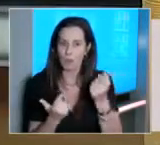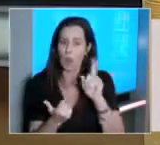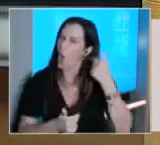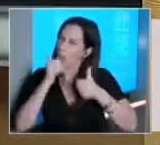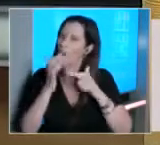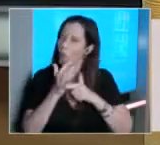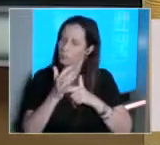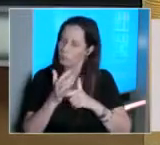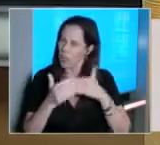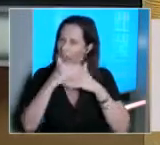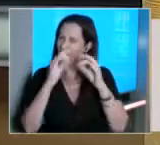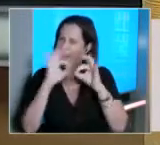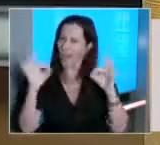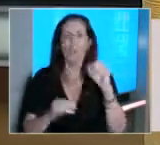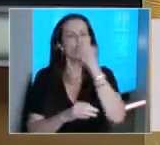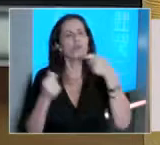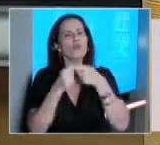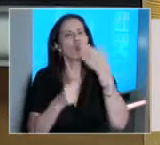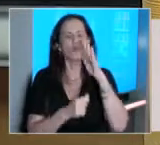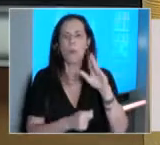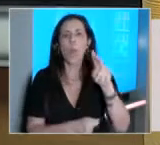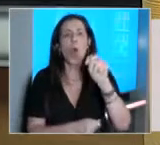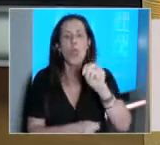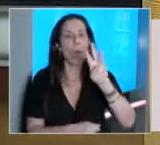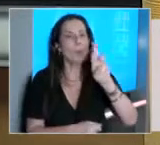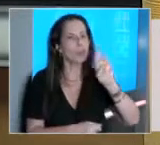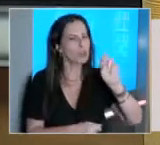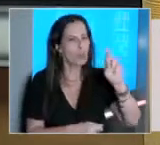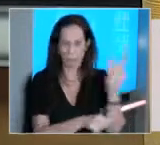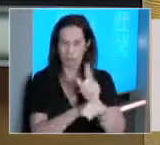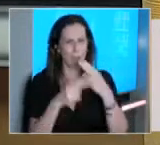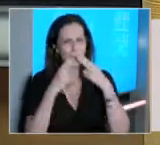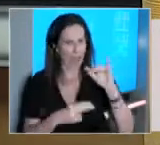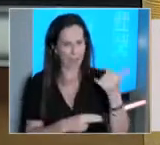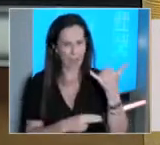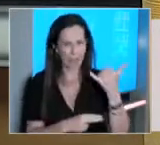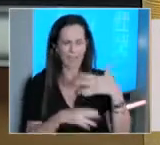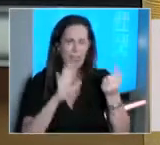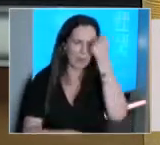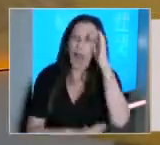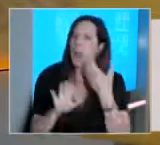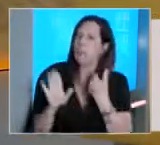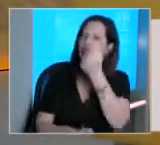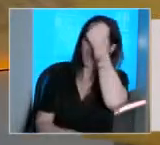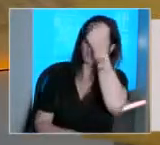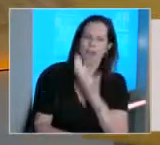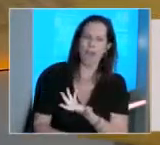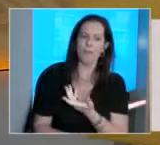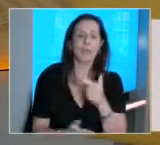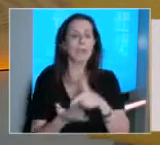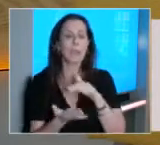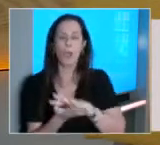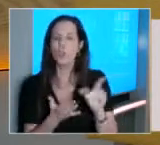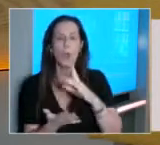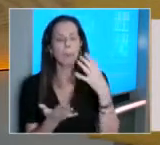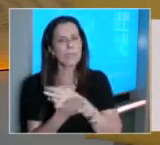התחרותי, לחלק האומנותי, שירים על ירושלים. נעמי שמר מיד מסכימה, ואחר כך מתחרטת. למה היא מתחרטת? כי היא פשוט לא